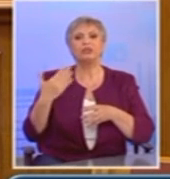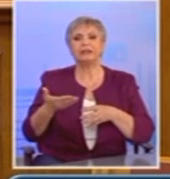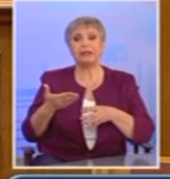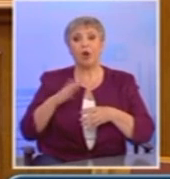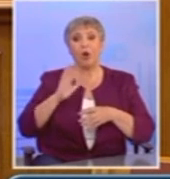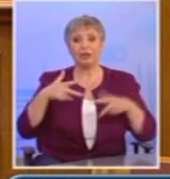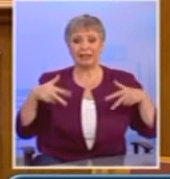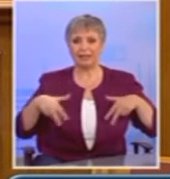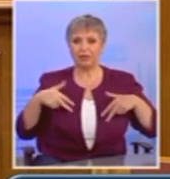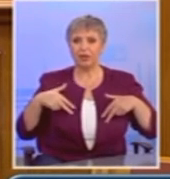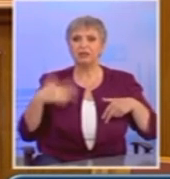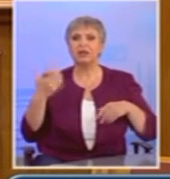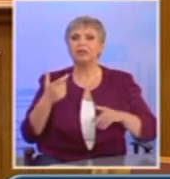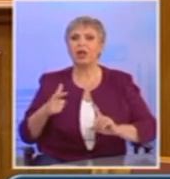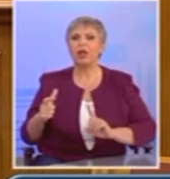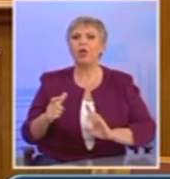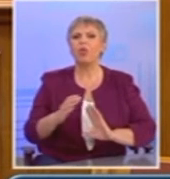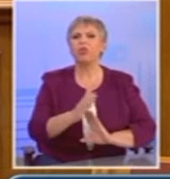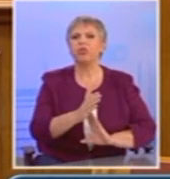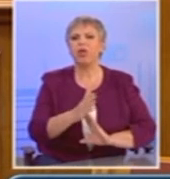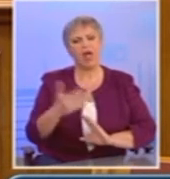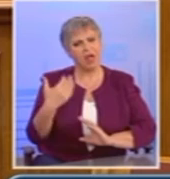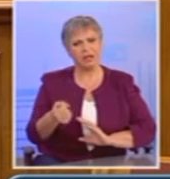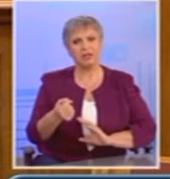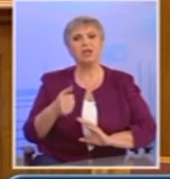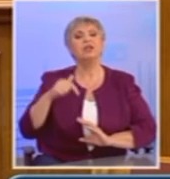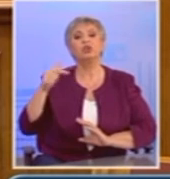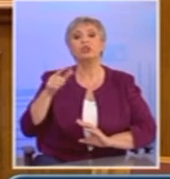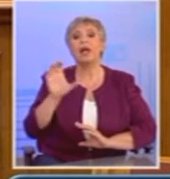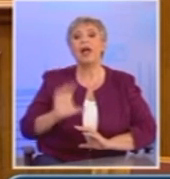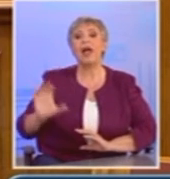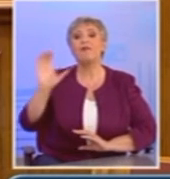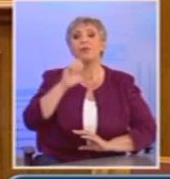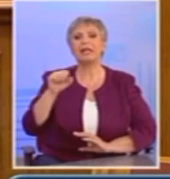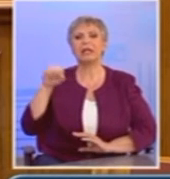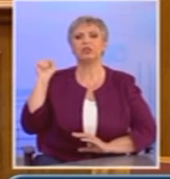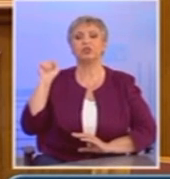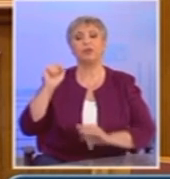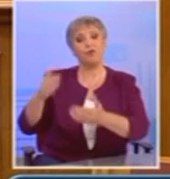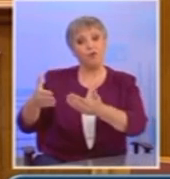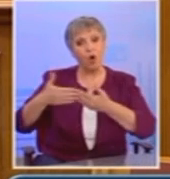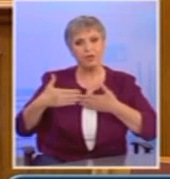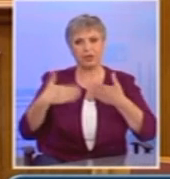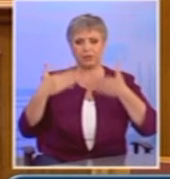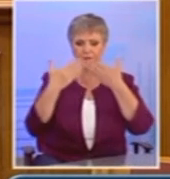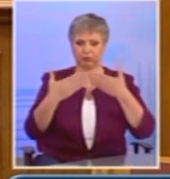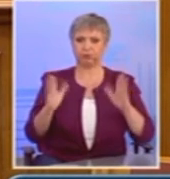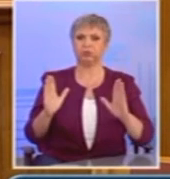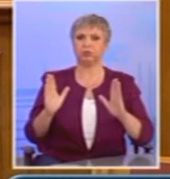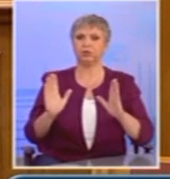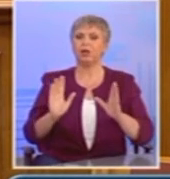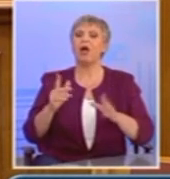κυβέρνησης. Κυρίες και κύριοι βουλευτές, όλοι οι Έλληνες και όλες οι Ελληνίδες απαιτούν πια